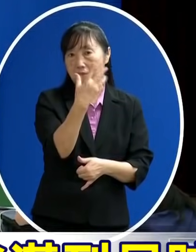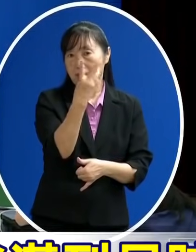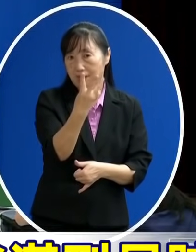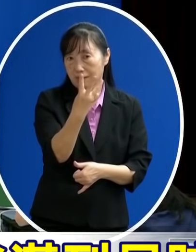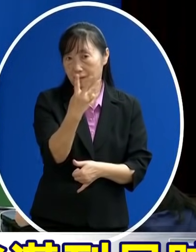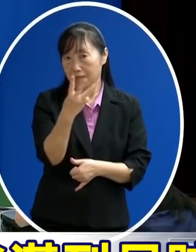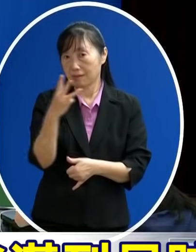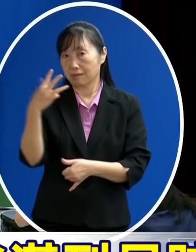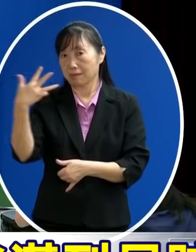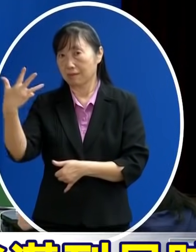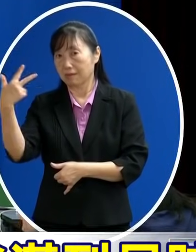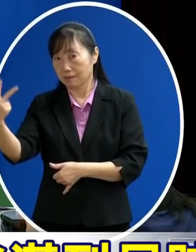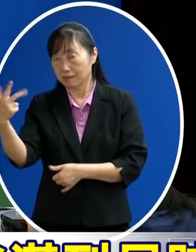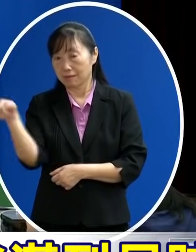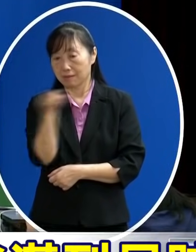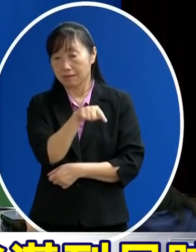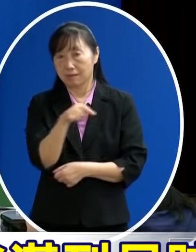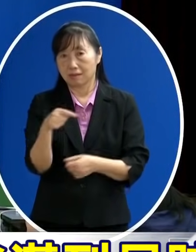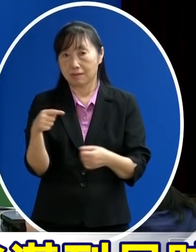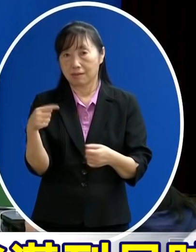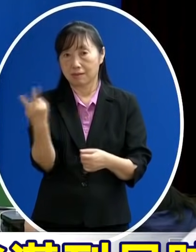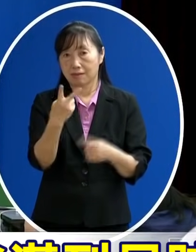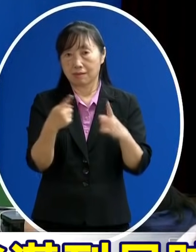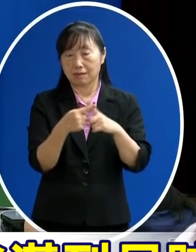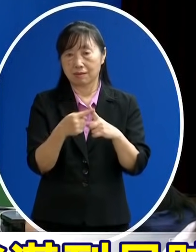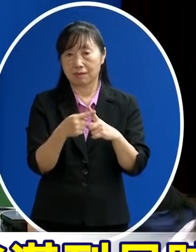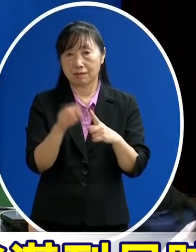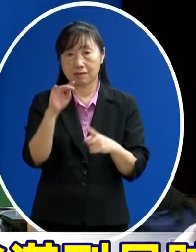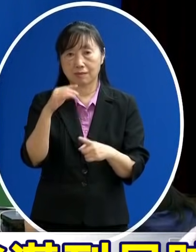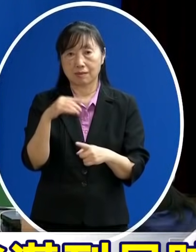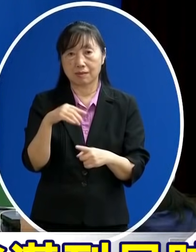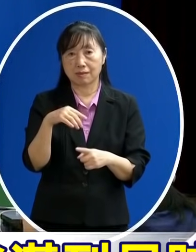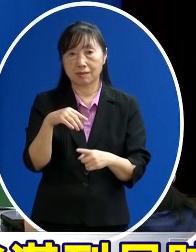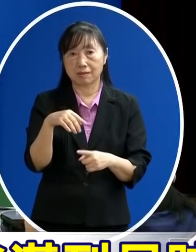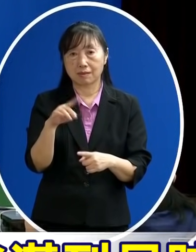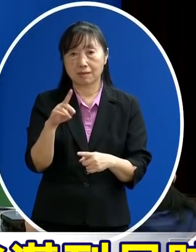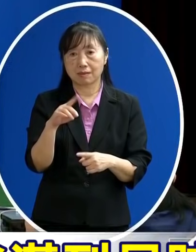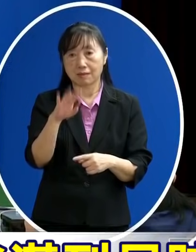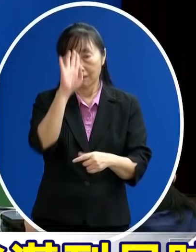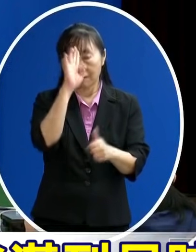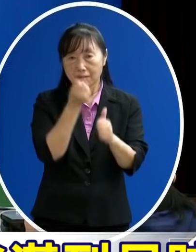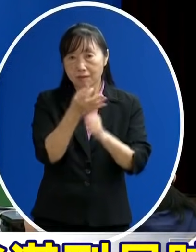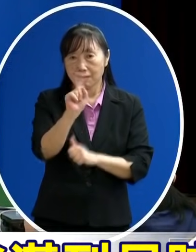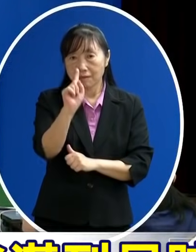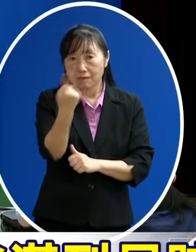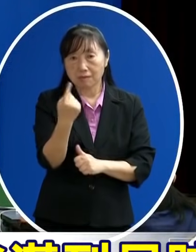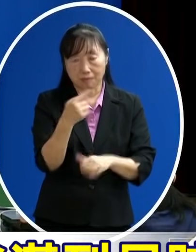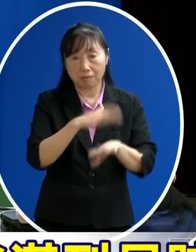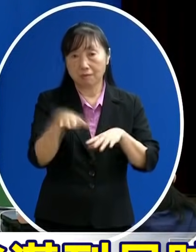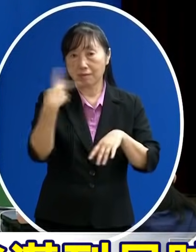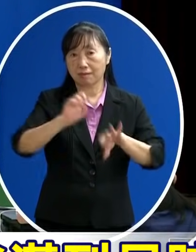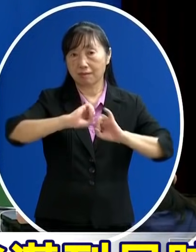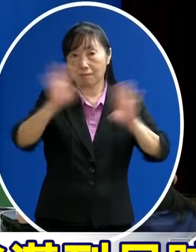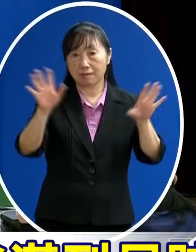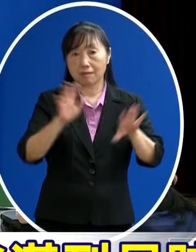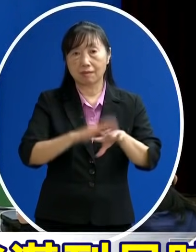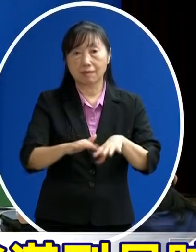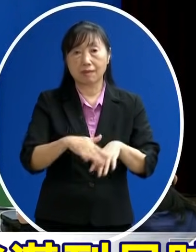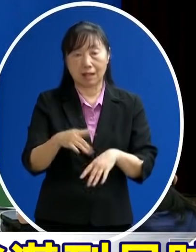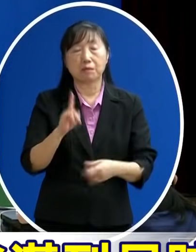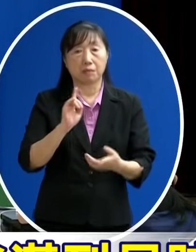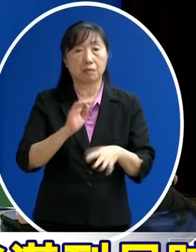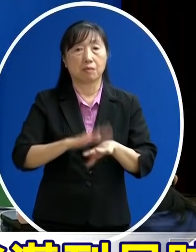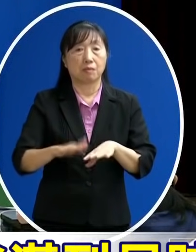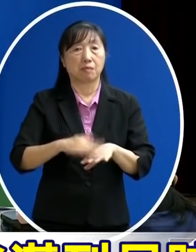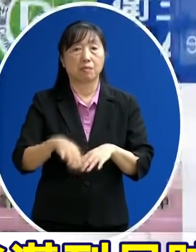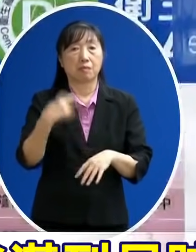跟1187的这个感染源的结果还会再公布吗？ 陆续我们会做基因的比对，那